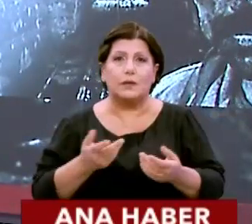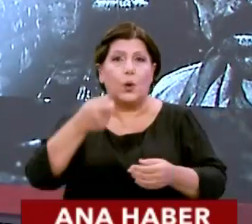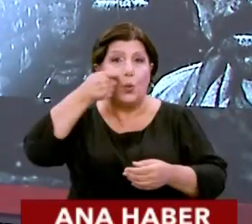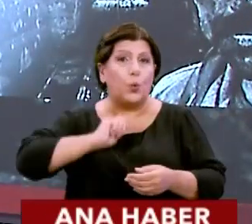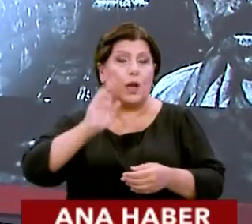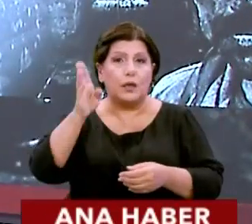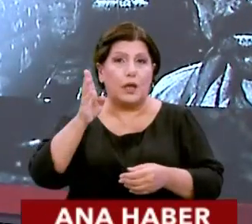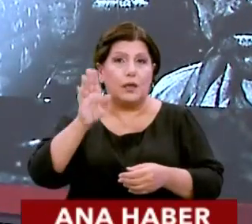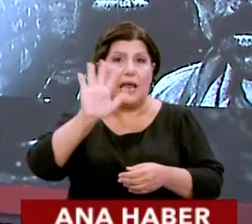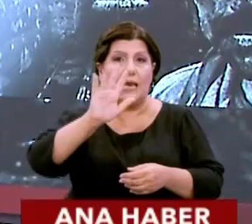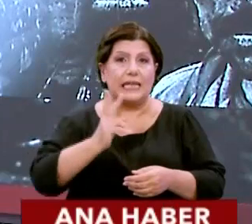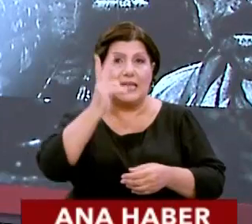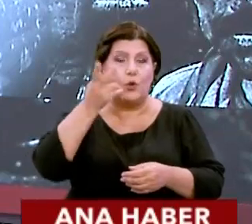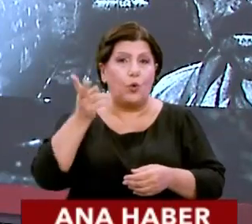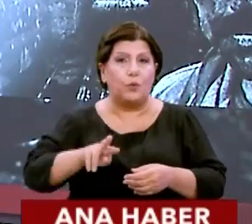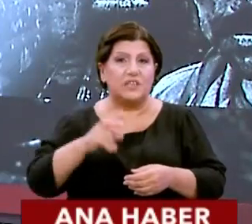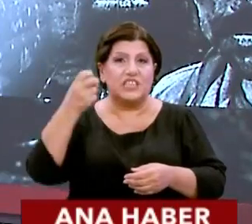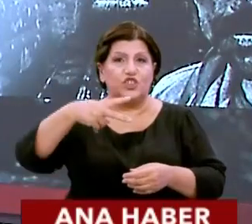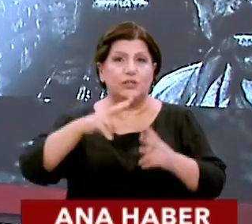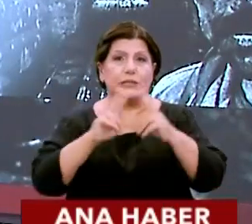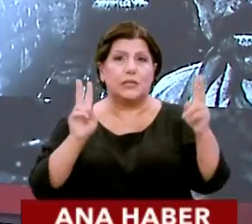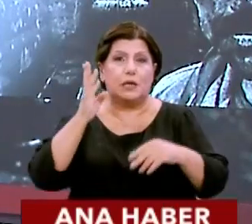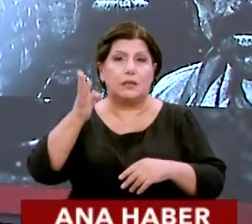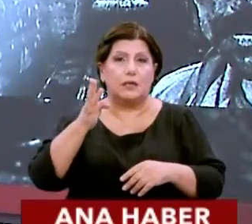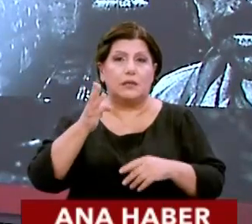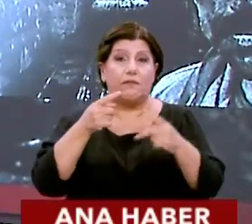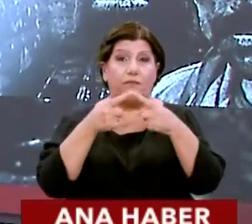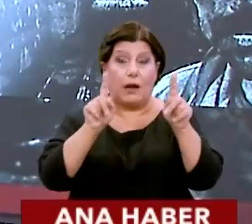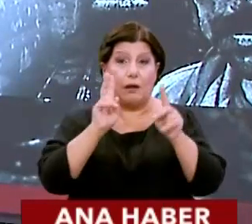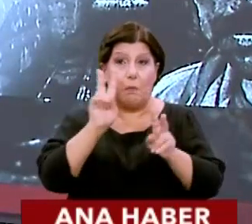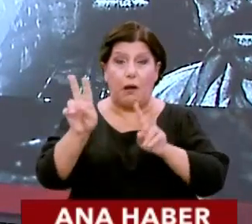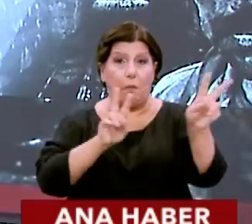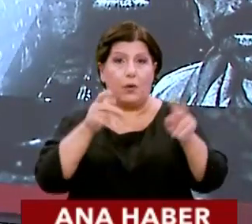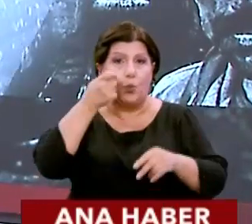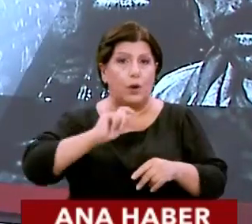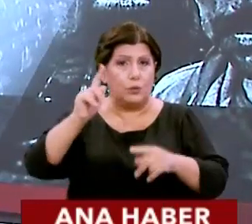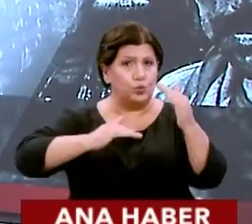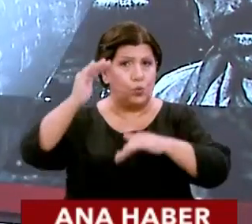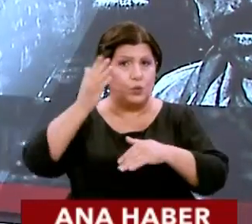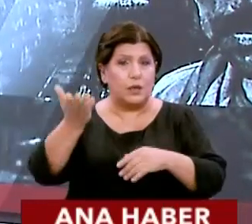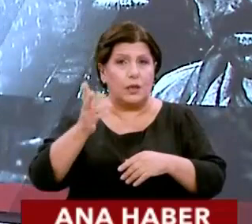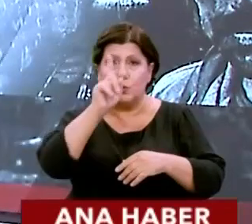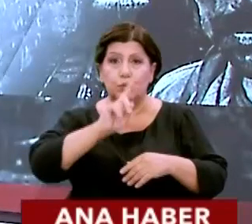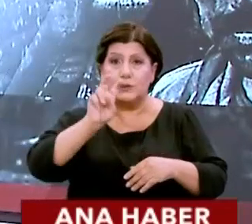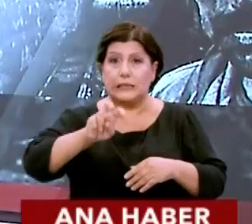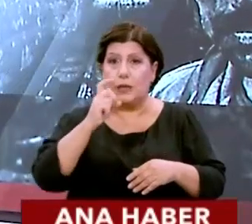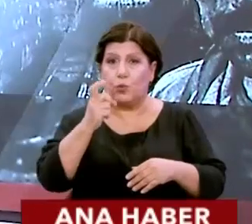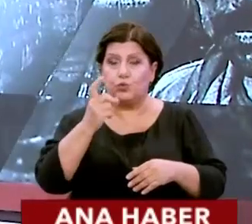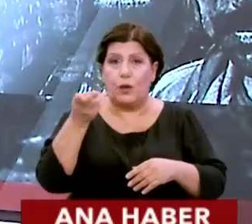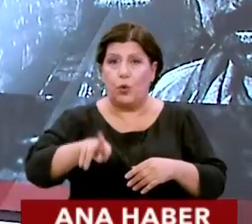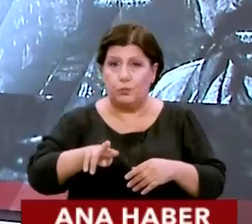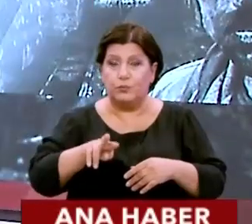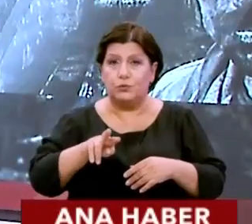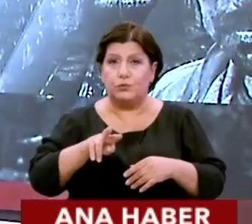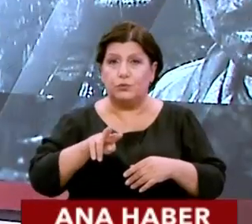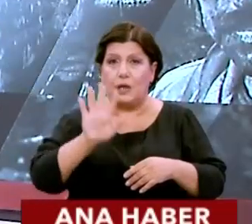Ukrayna 57 ölümle ikinci sırada ya farka bakar mısınız Ukrayna'da çok yüksek 189 vefat